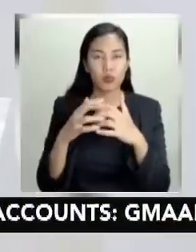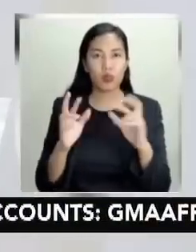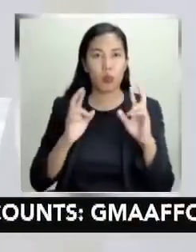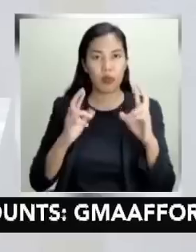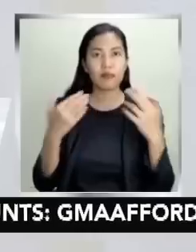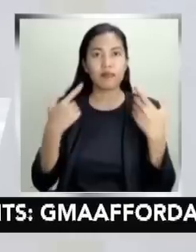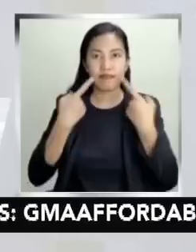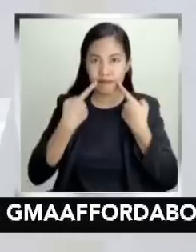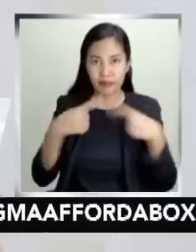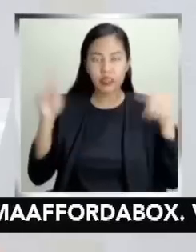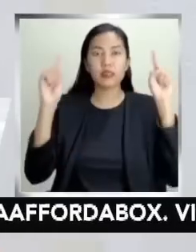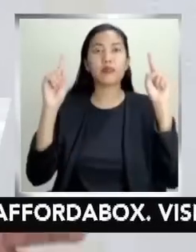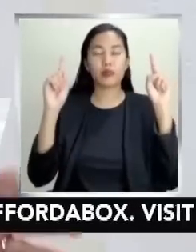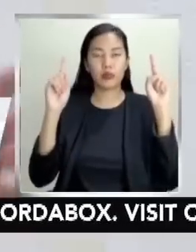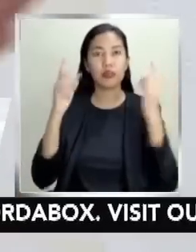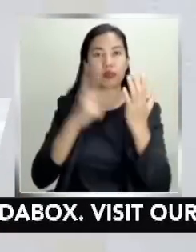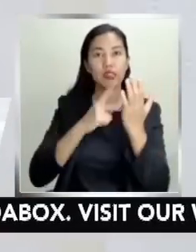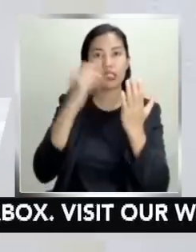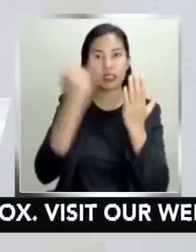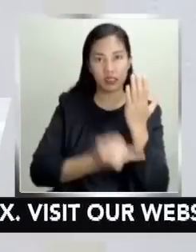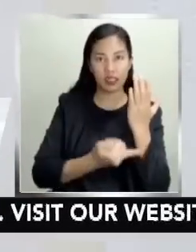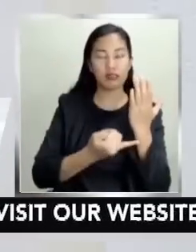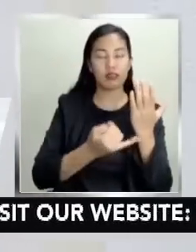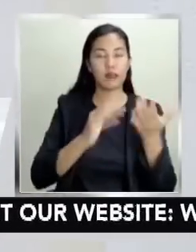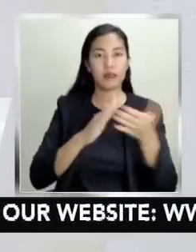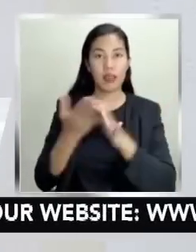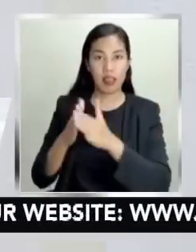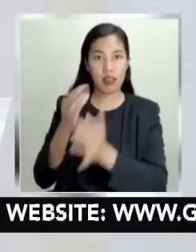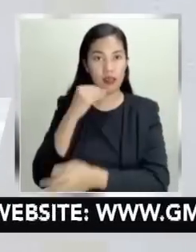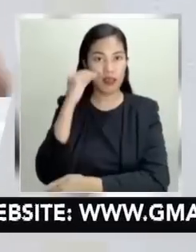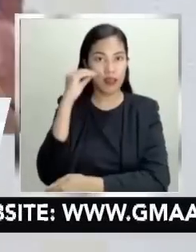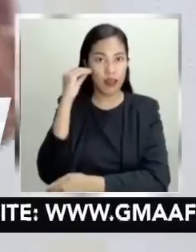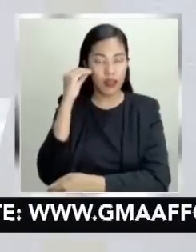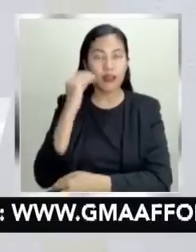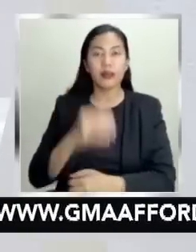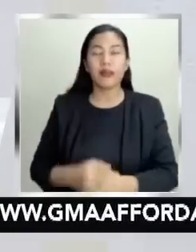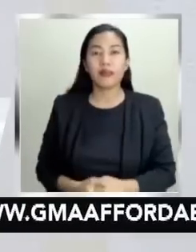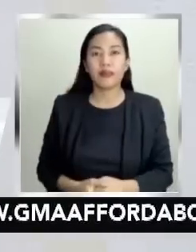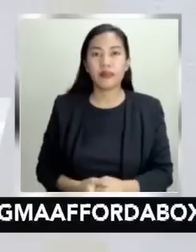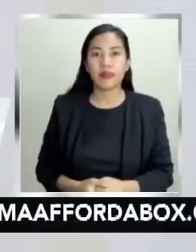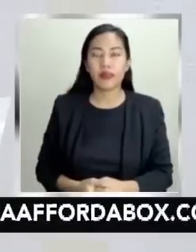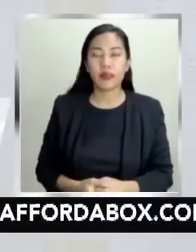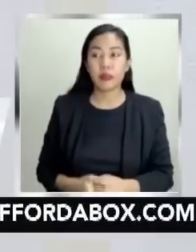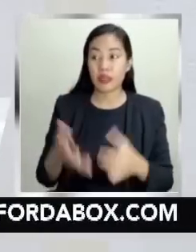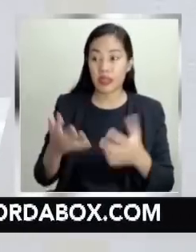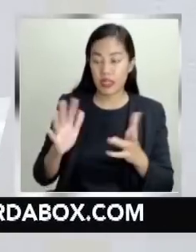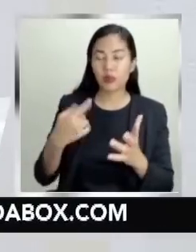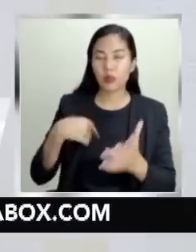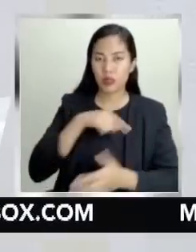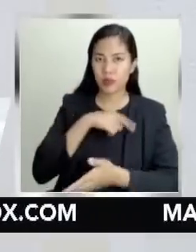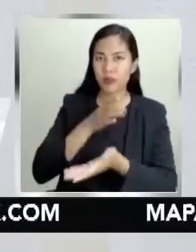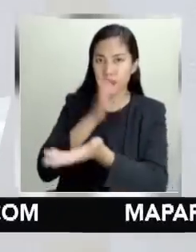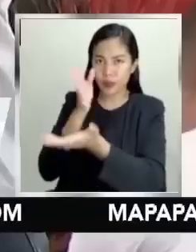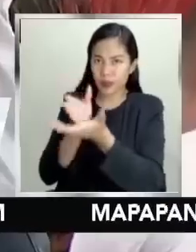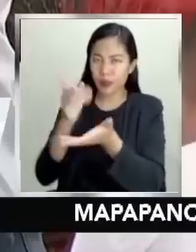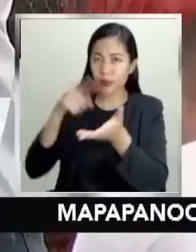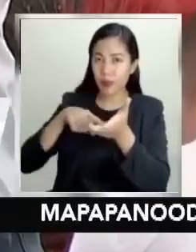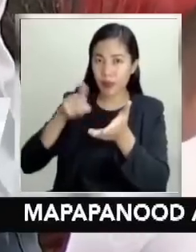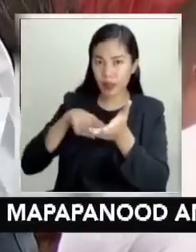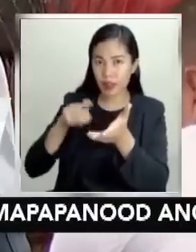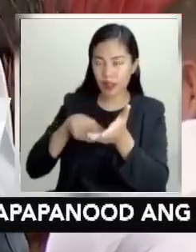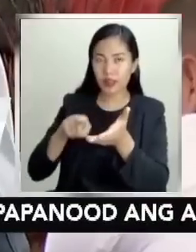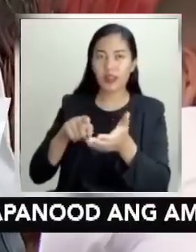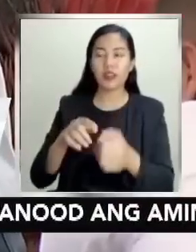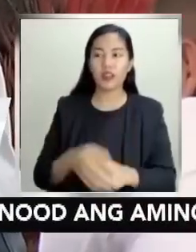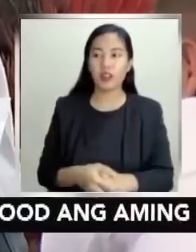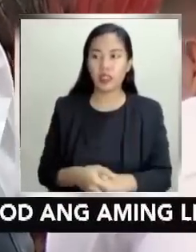That's the next part. Pagka nagsimula ng umaakyat, inspeksyonin natin para makita naman na talagang gumagalaw. Sa